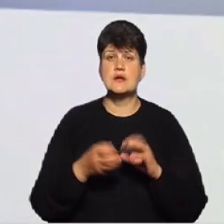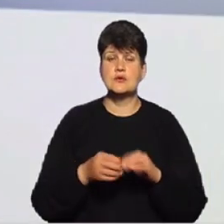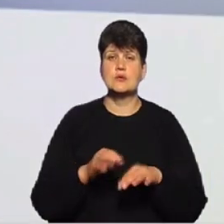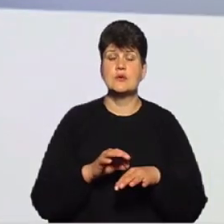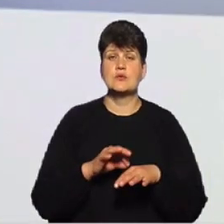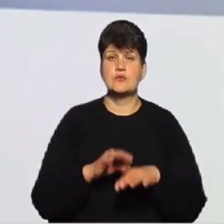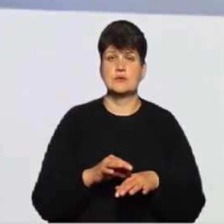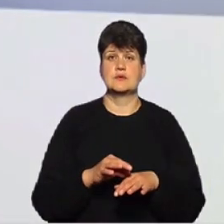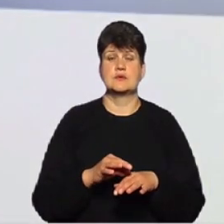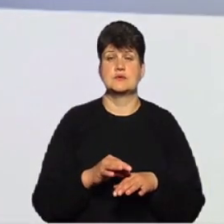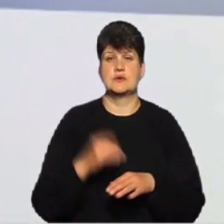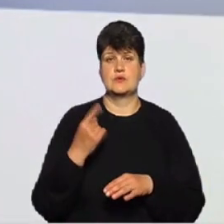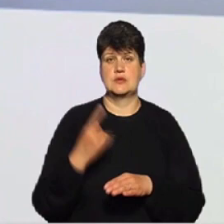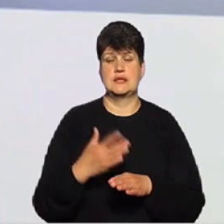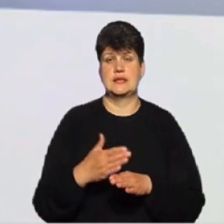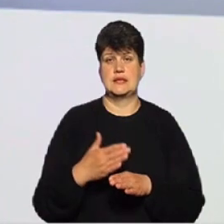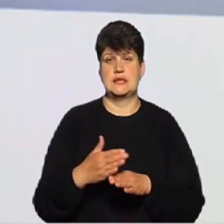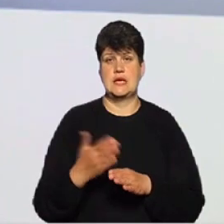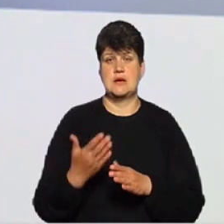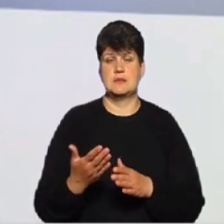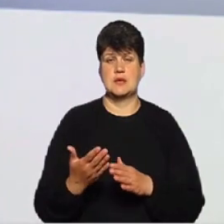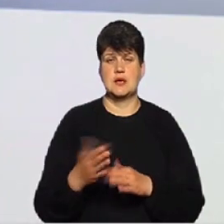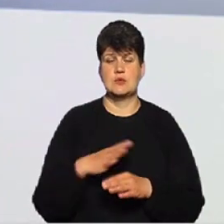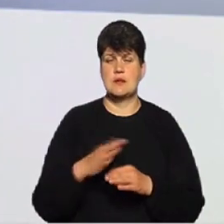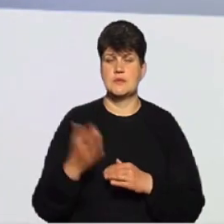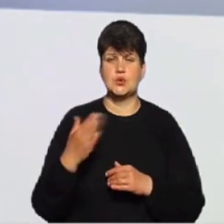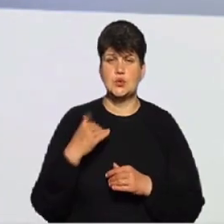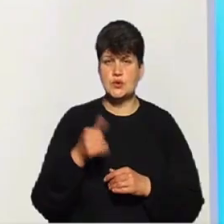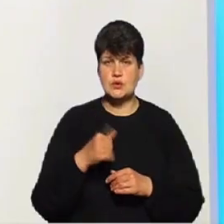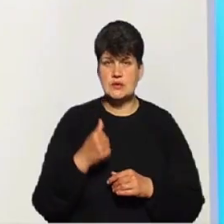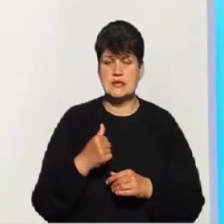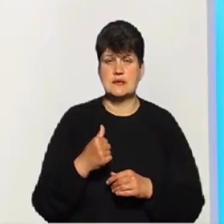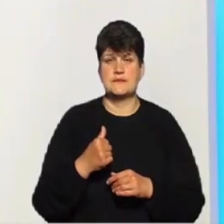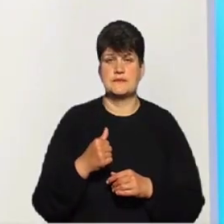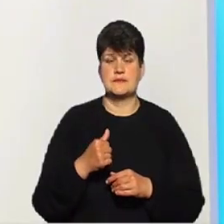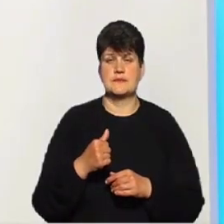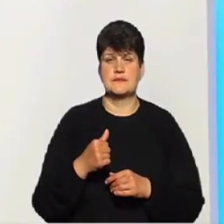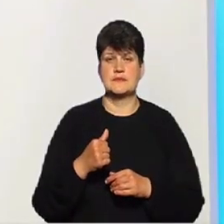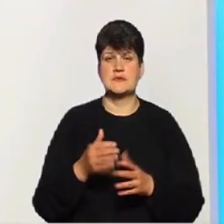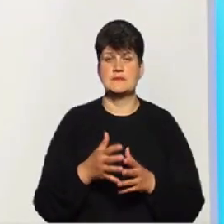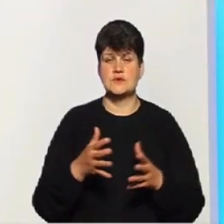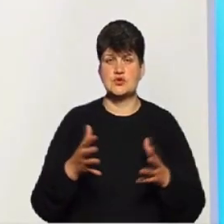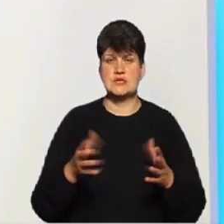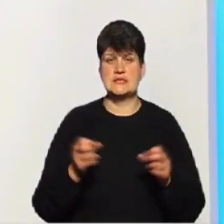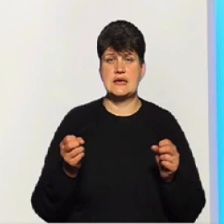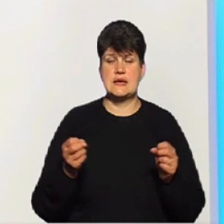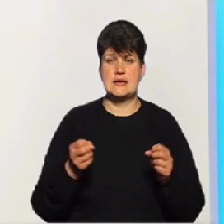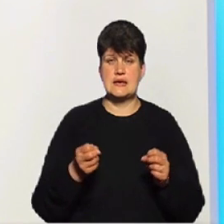один етап, так, а не двома, як там була минулих років. Так. Зростає, можливо, десь ризик тут суб'єктності, суб'єктивності в